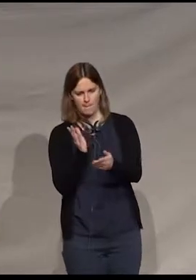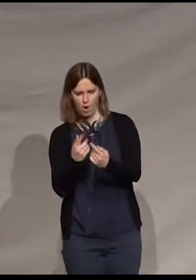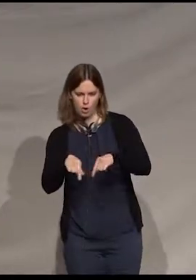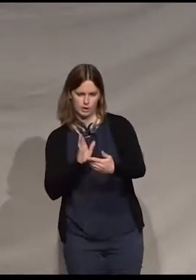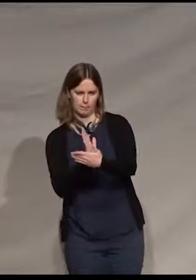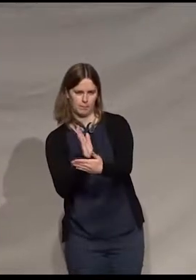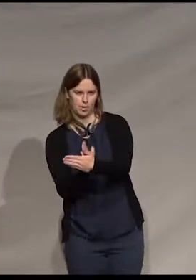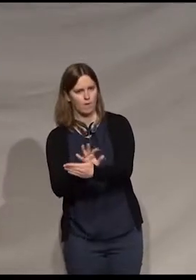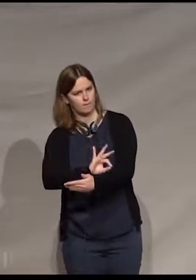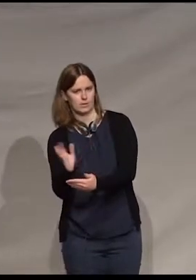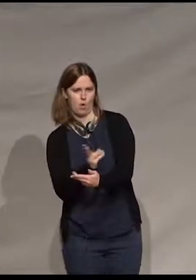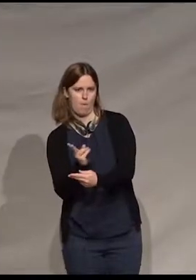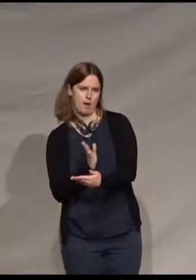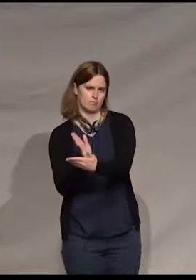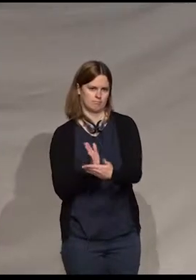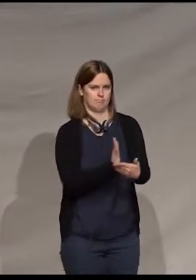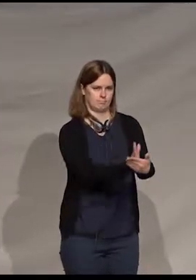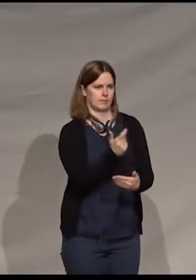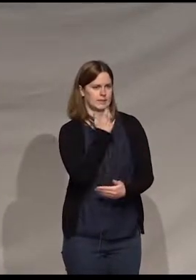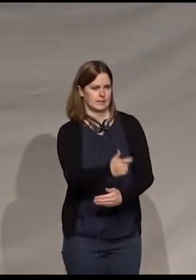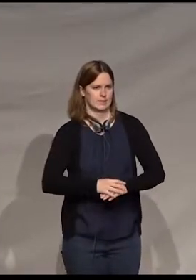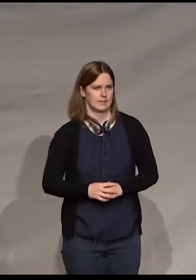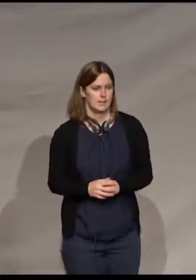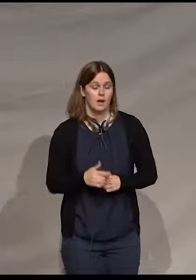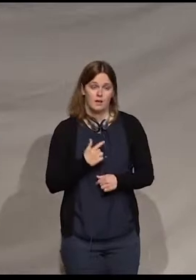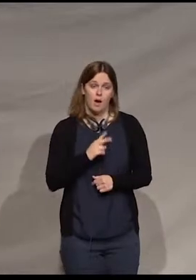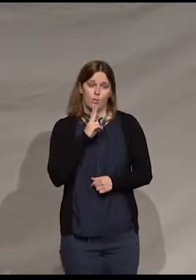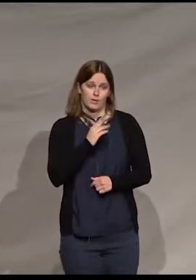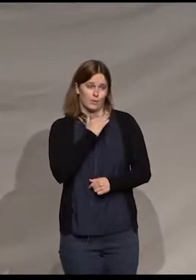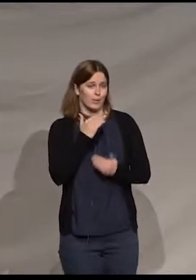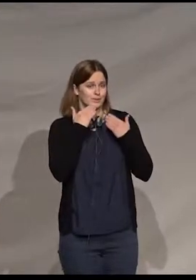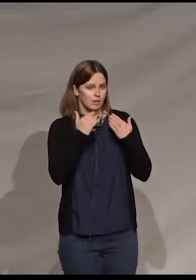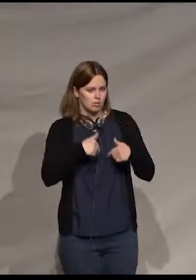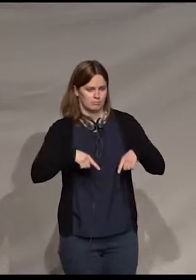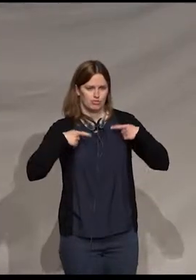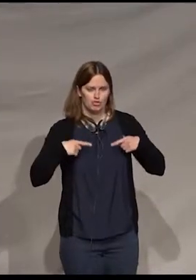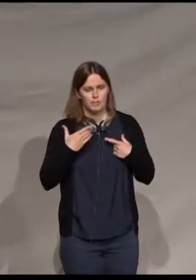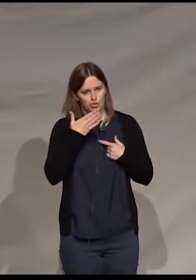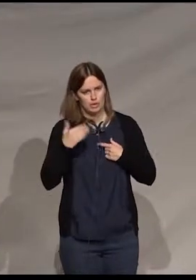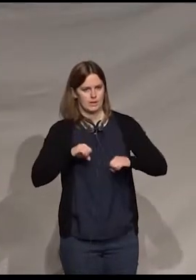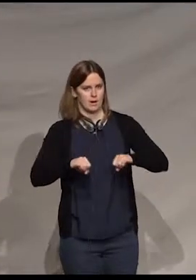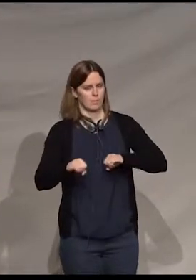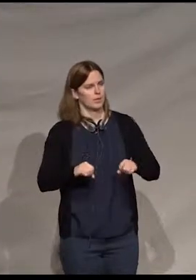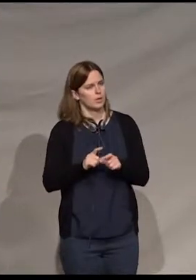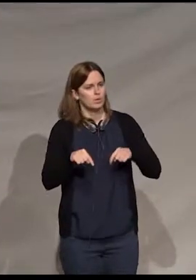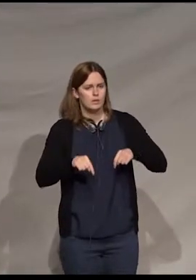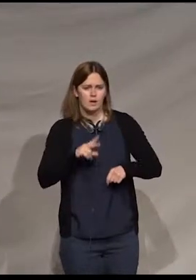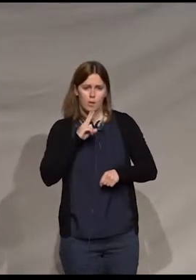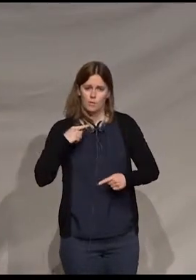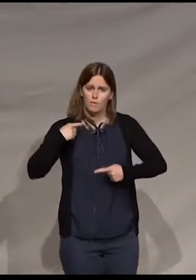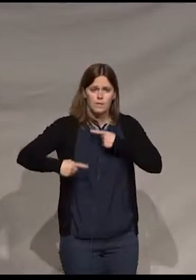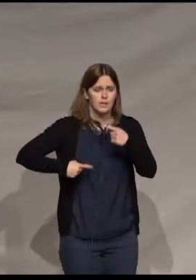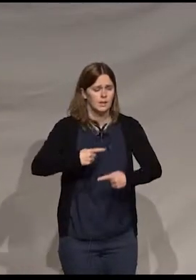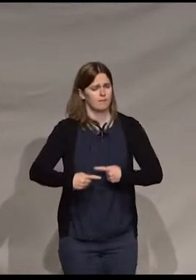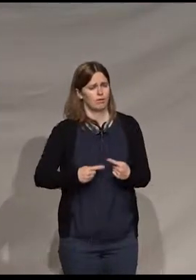jsou samozřejmě skvělé a děkujeme Pánu Bohu za to, že žijeme v České republice, že tady máme prostor pro to, aby jsme vyvíjeli krásné věci, aby